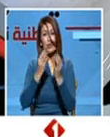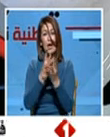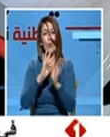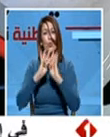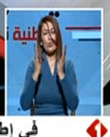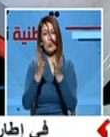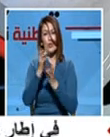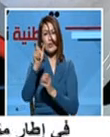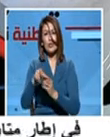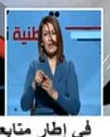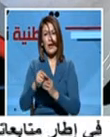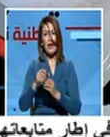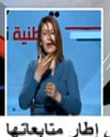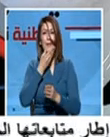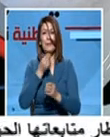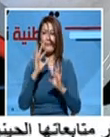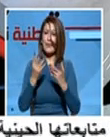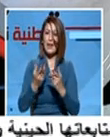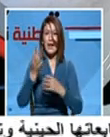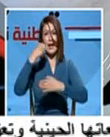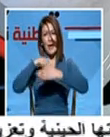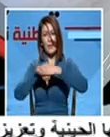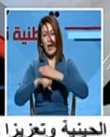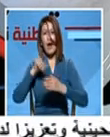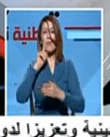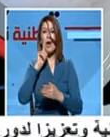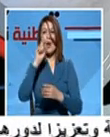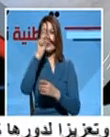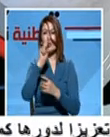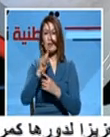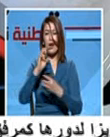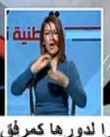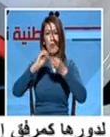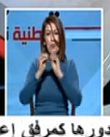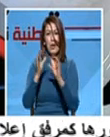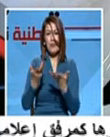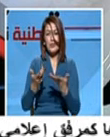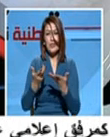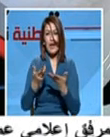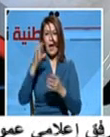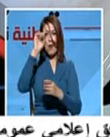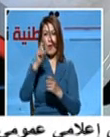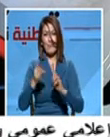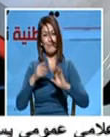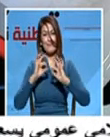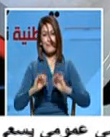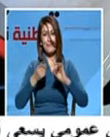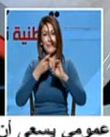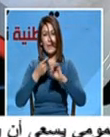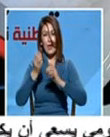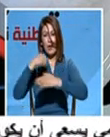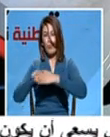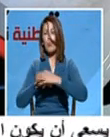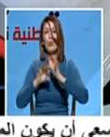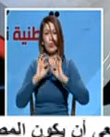الحامل والمراه اللي تحب تاخذ موانع حمل والمراه اللي تحب تسال عندها مشاكل موجودين ولكن على قدر